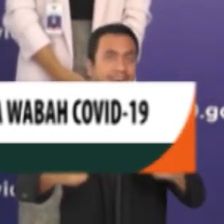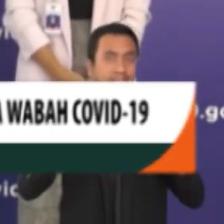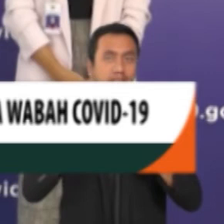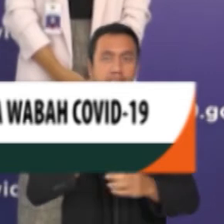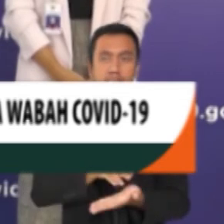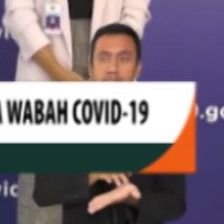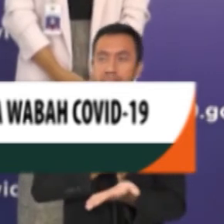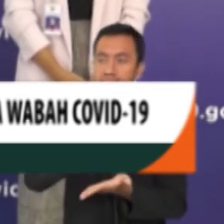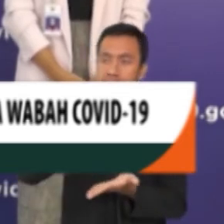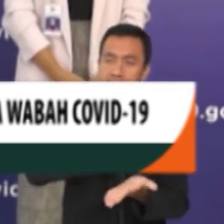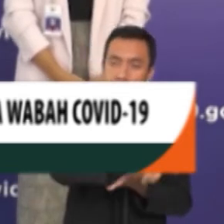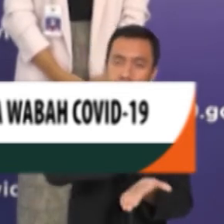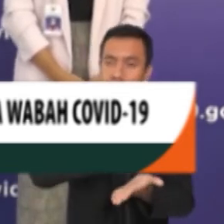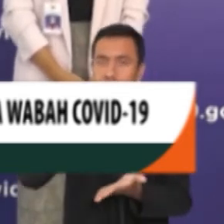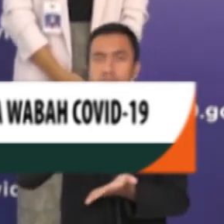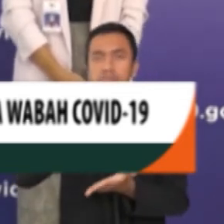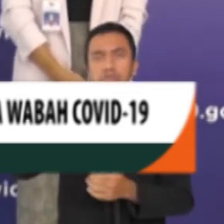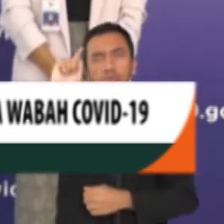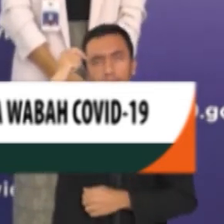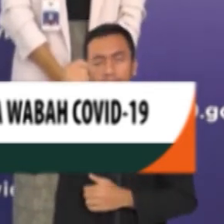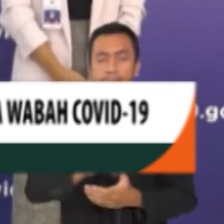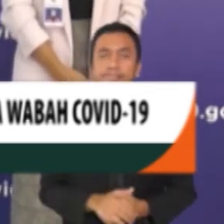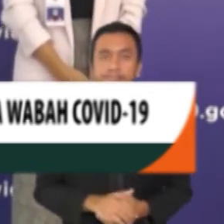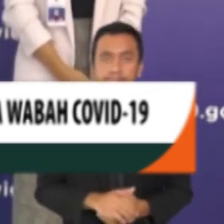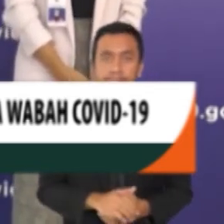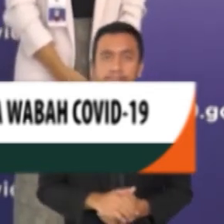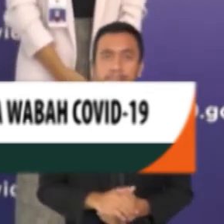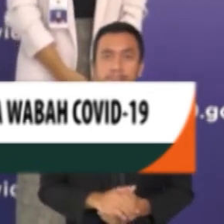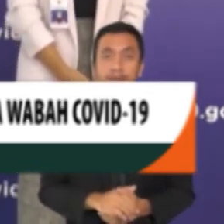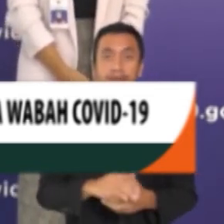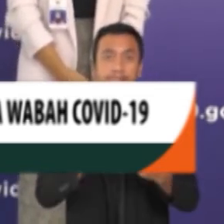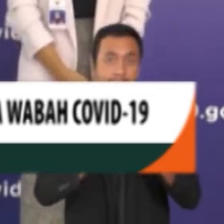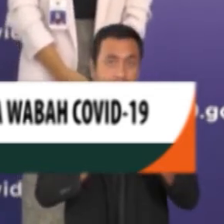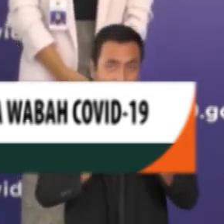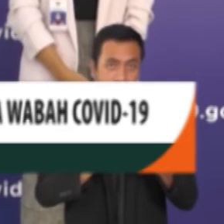pengiriman spesimen setelah diambilnya